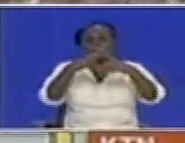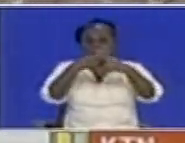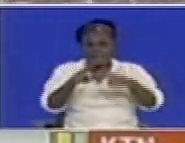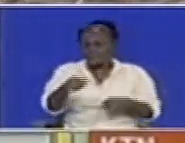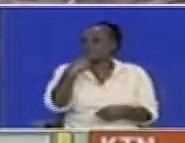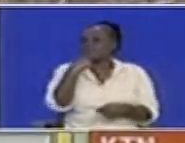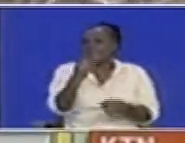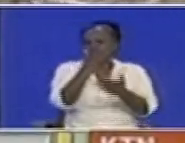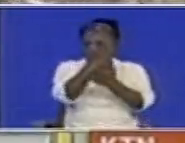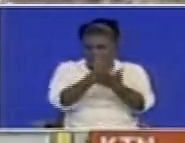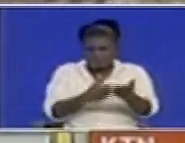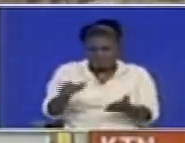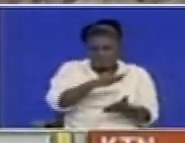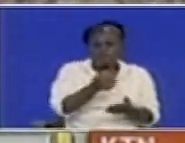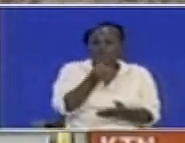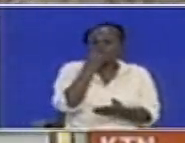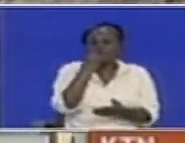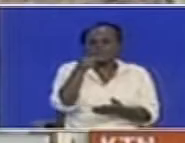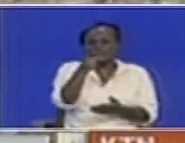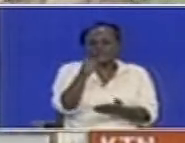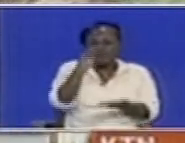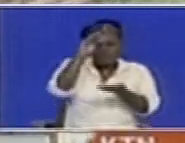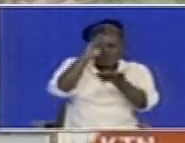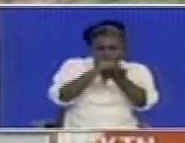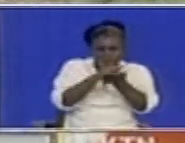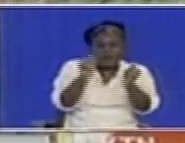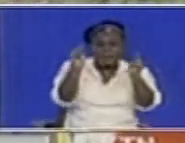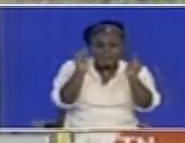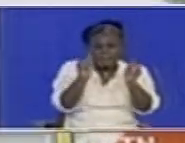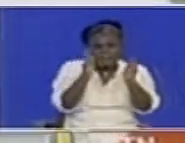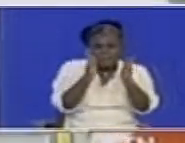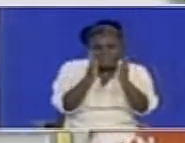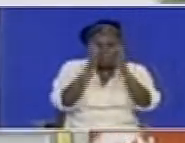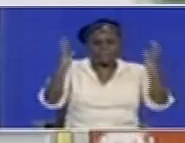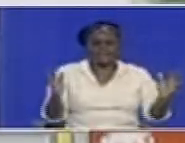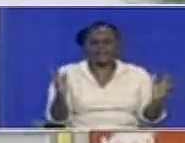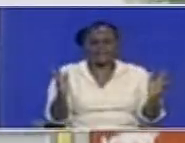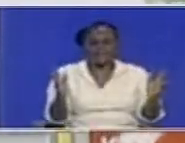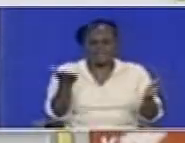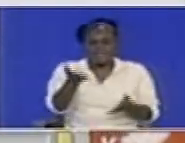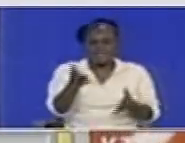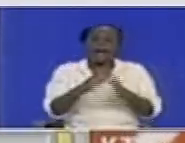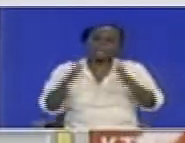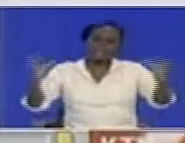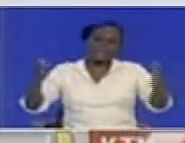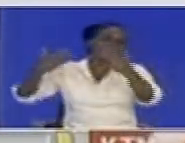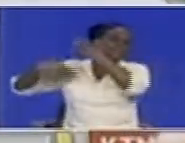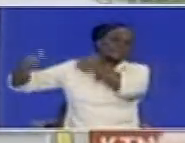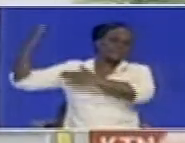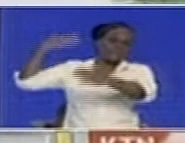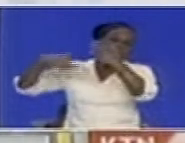kuwa sehemu za kuzalisha chakula zimepungua kwa kiasi kikubwa. Hapa ilikuwa bila sana, ilikuwa na